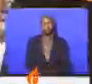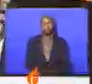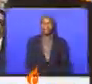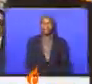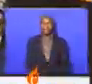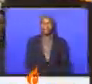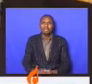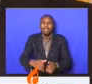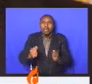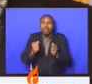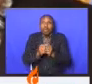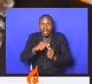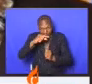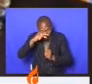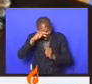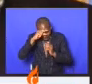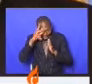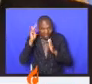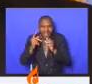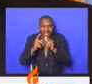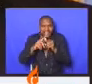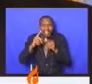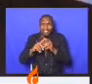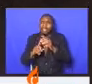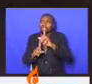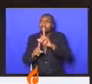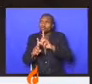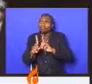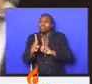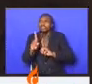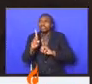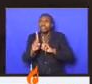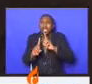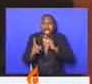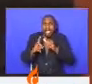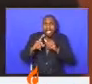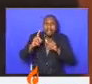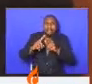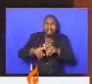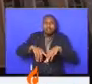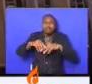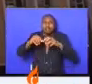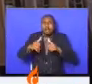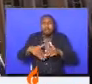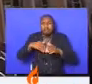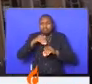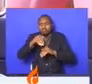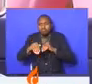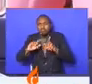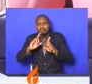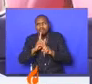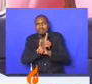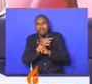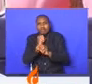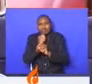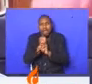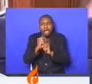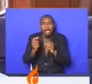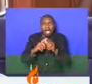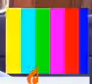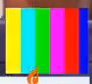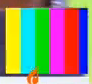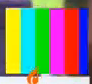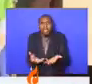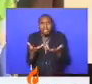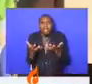Kulingana na omu governor Simbarati ni katebune taro ya Meg Whitman nigera chigo itona na koruto timiru biru au Ejira chikubukia